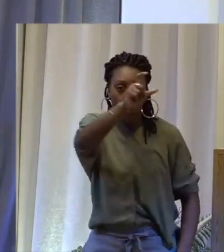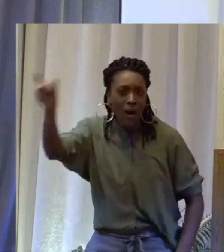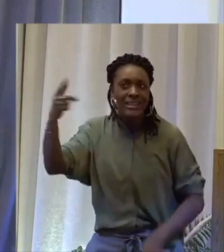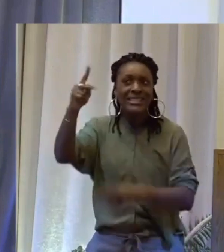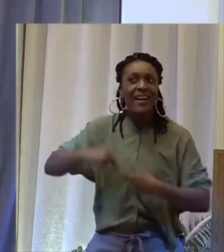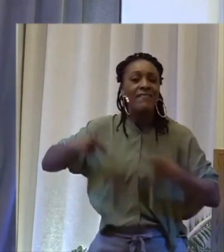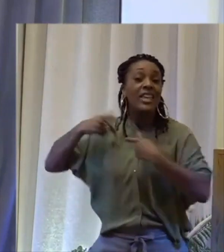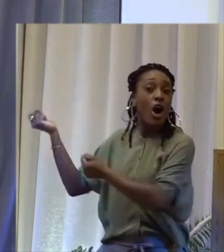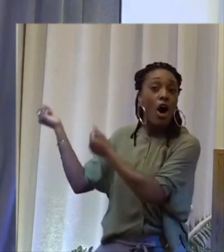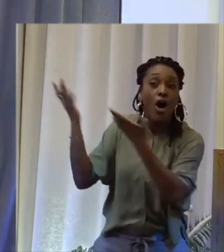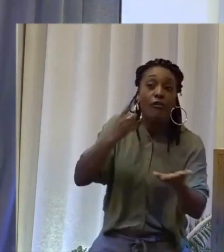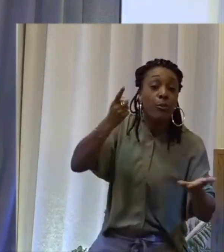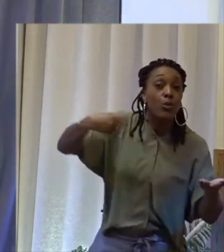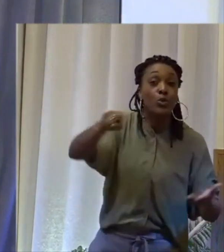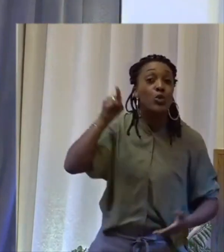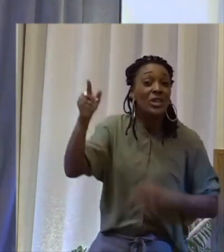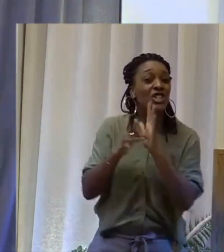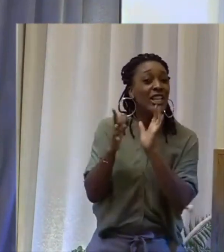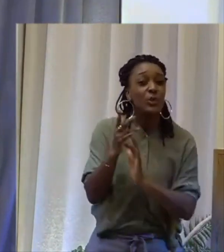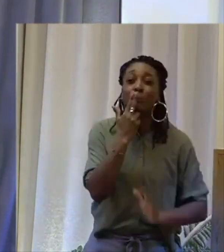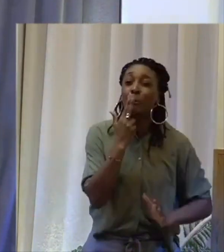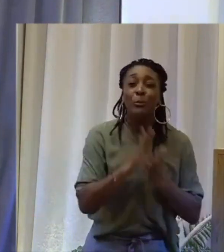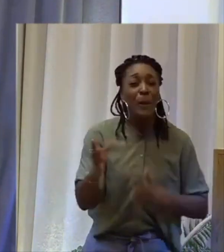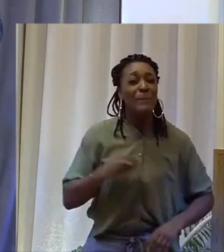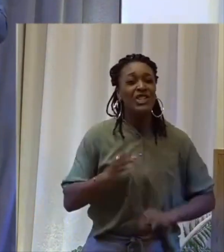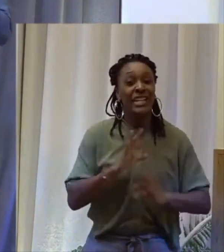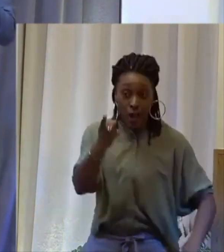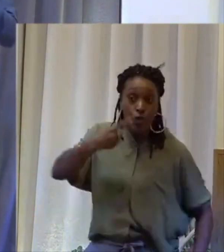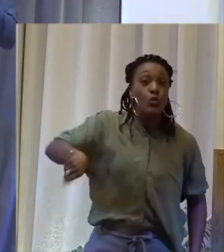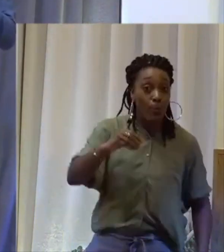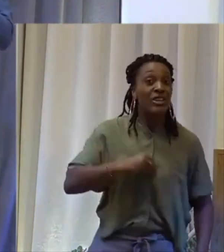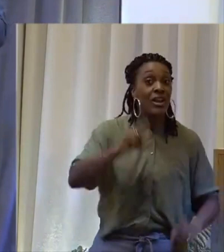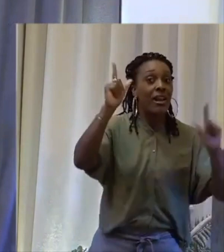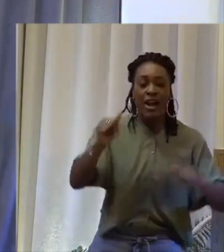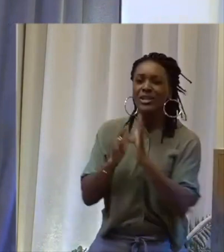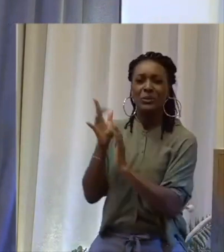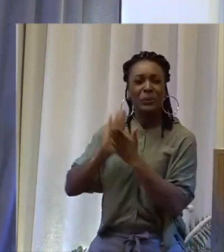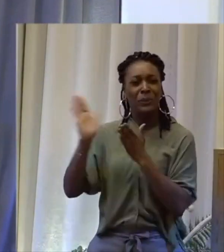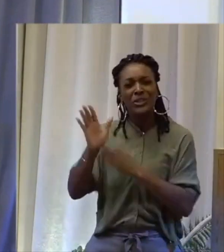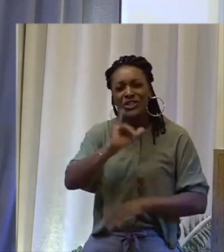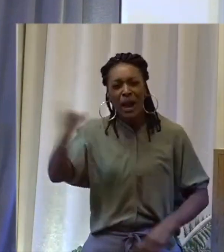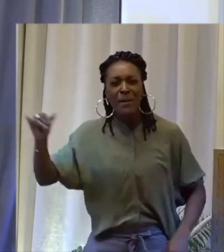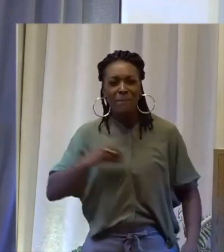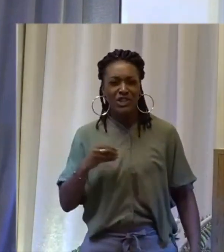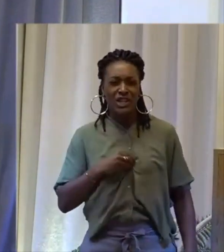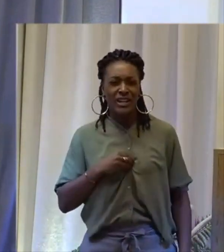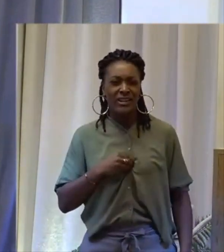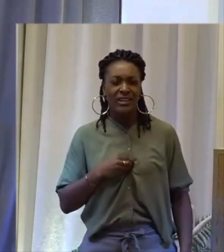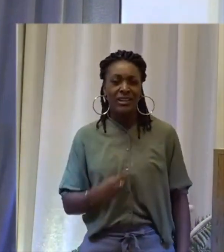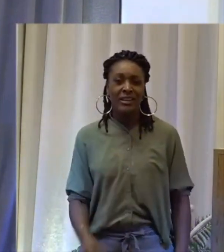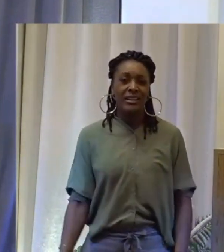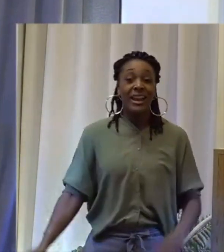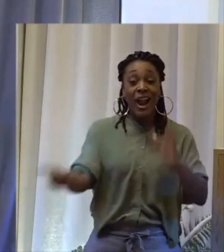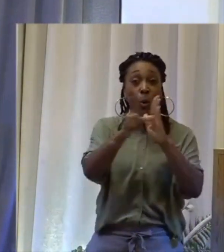homme, mais lui a été pur tout au long de sa vie, ce que nous sommes incapables de faire. Il a répondu à toutes les